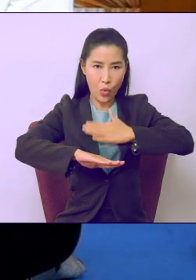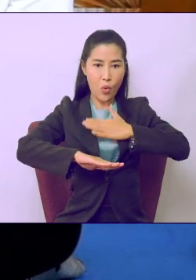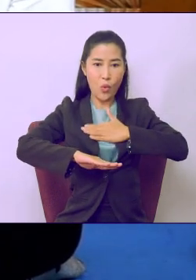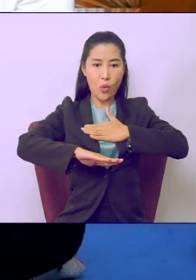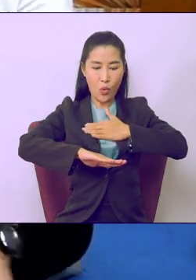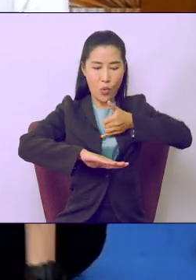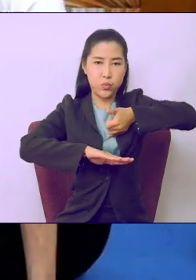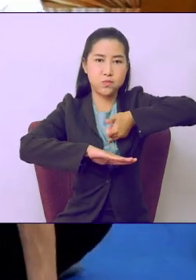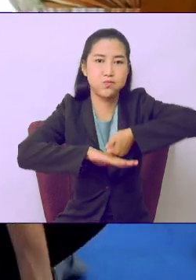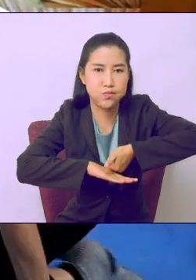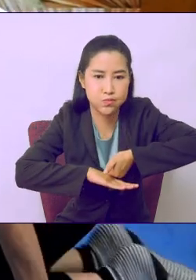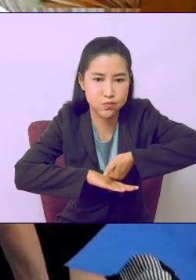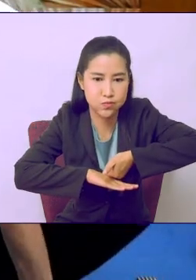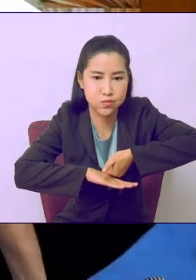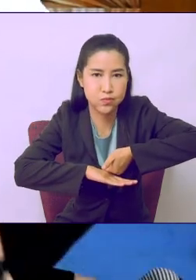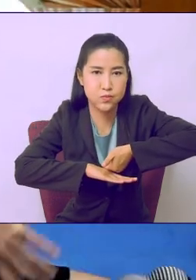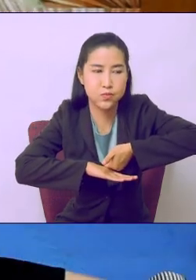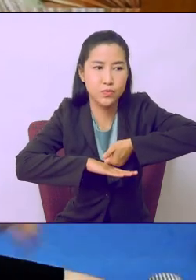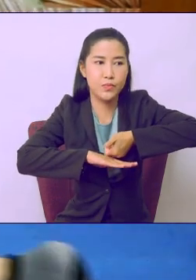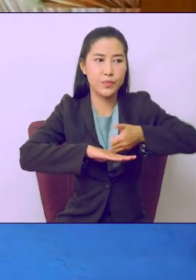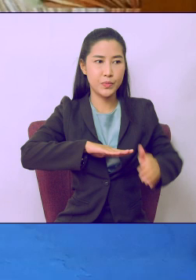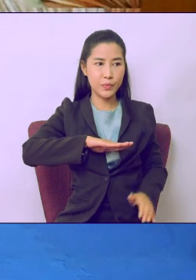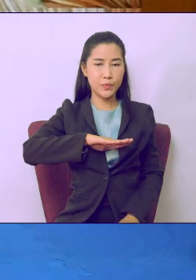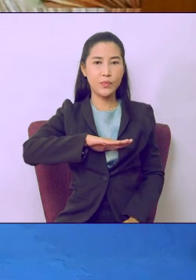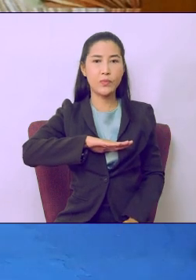ขาเลื่อนน้องออกมาอีกใช่ไหม